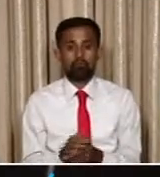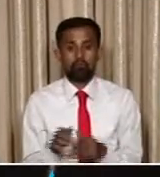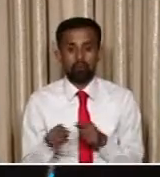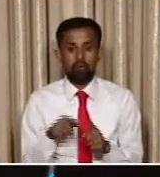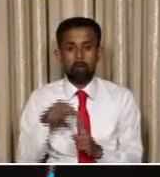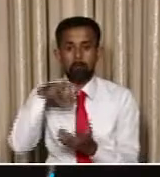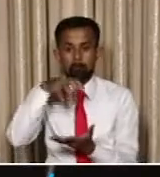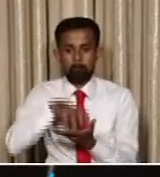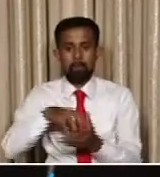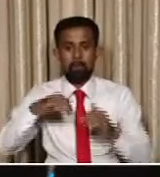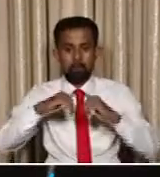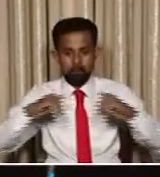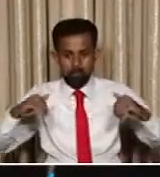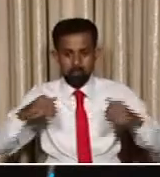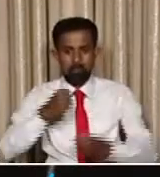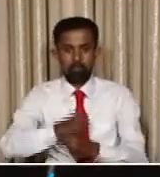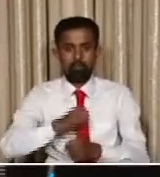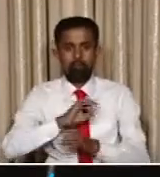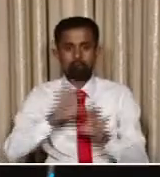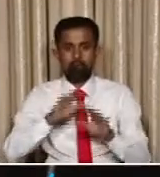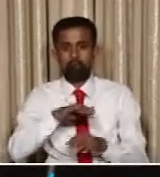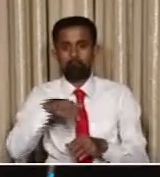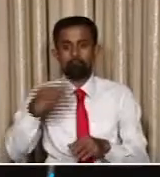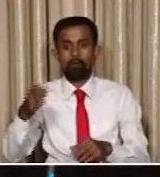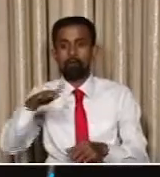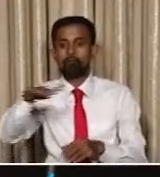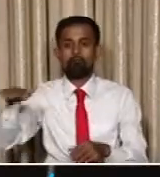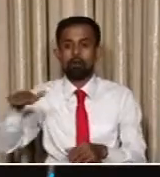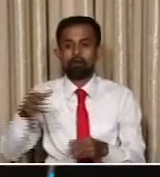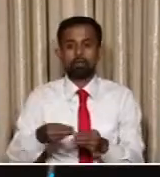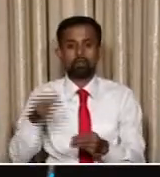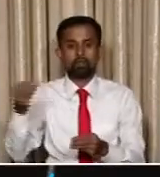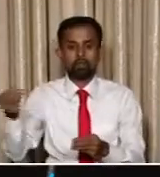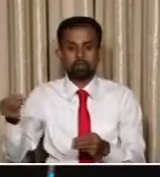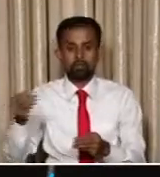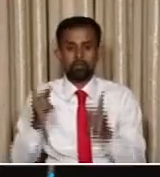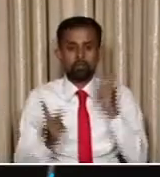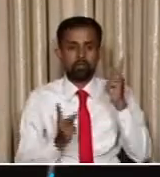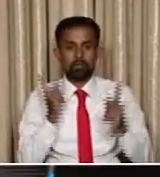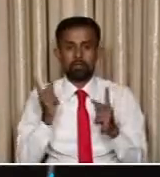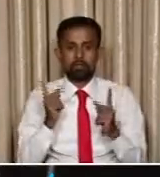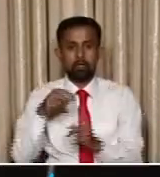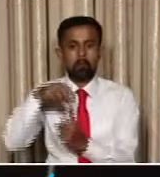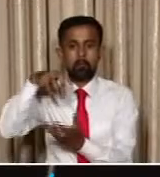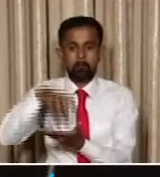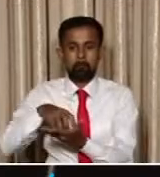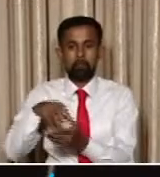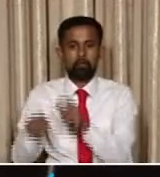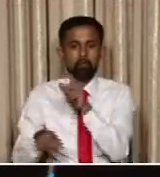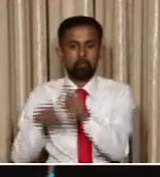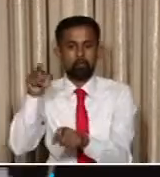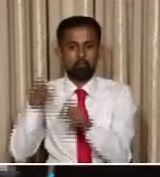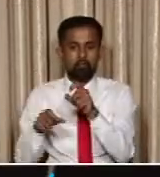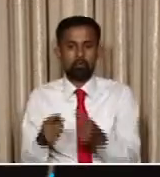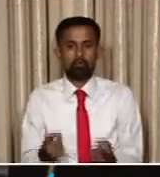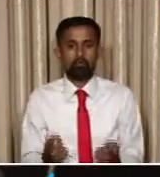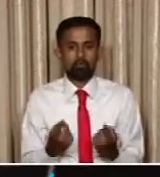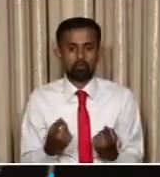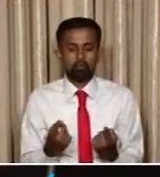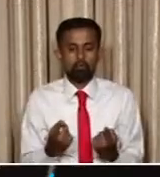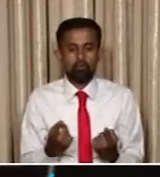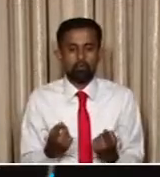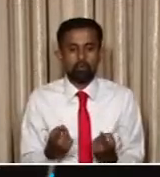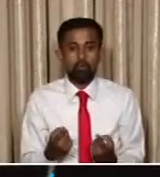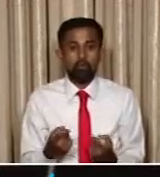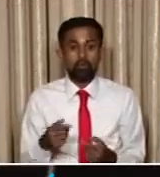පළාත් බෙදන්න ඕනේ. මේවා ගැසට් කරලා වෙනම කලාප හැටියට වෙන් කරලා සංචාරකීන්ට සහ ඒ පළාතේ ඉන්න මිනිස්සුන්ට අවශ්‍ය කරන